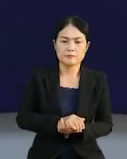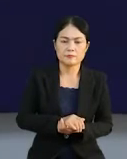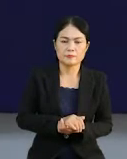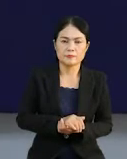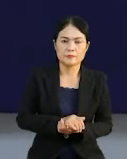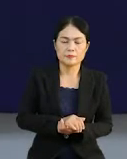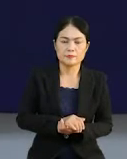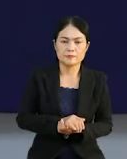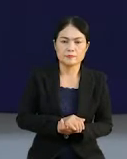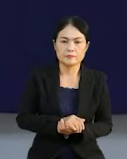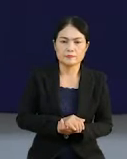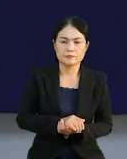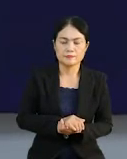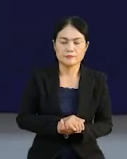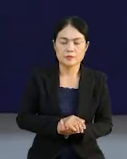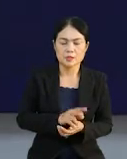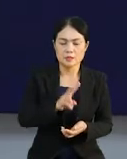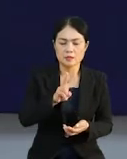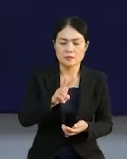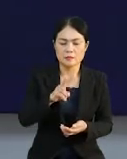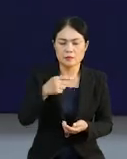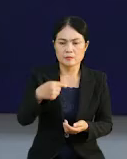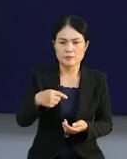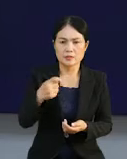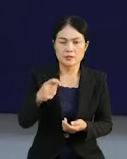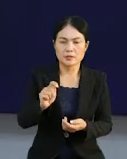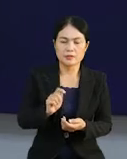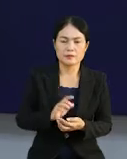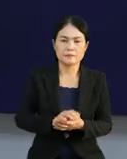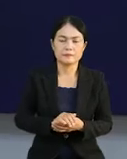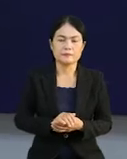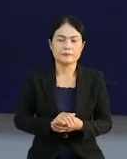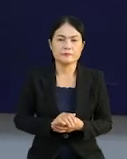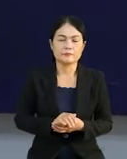nhưng hồi lần từ lâu vậy thì buồn ấy cứ pi quan riêng